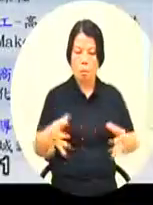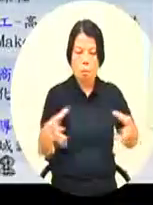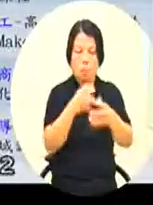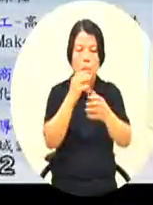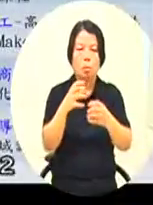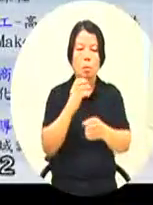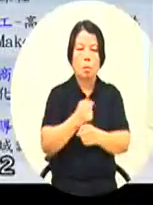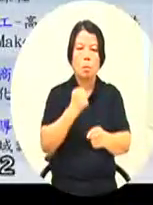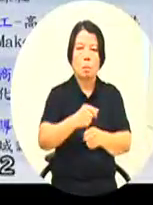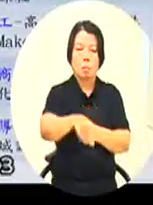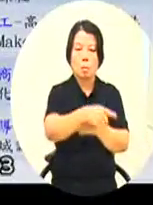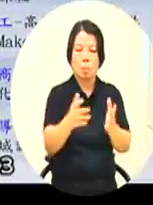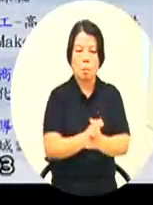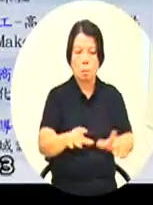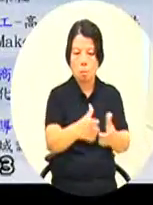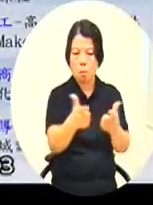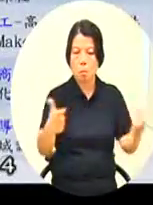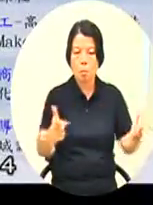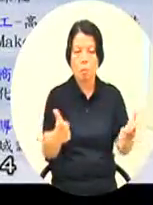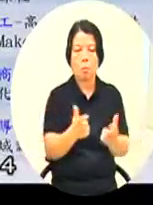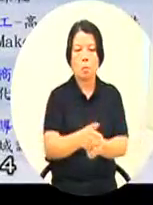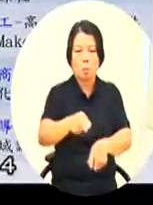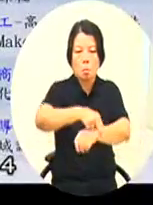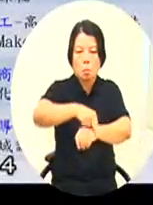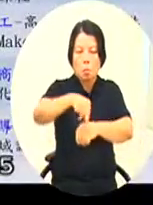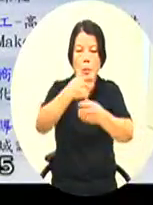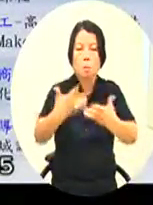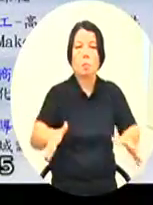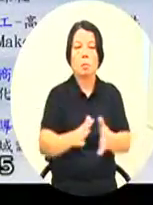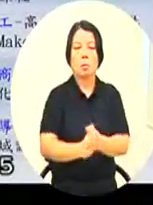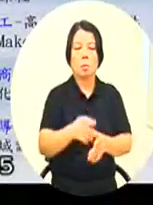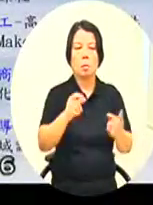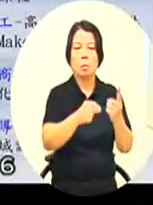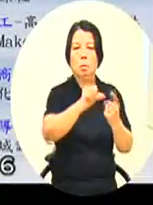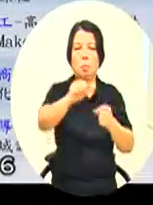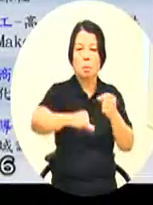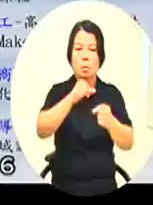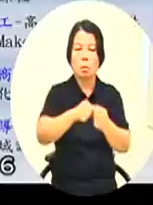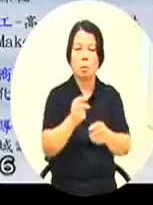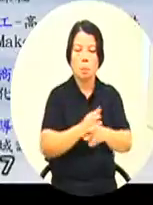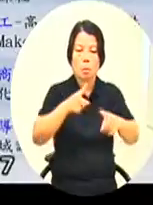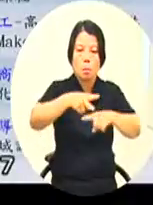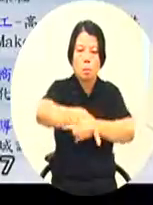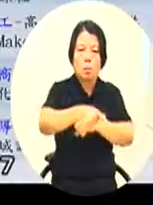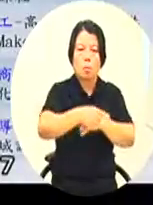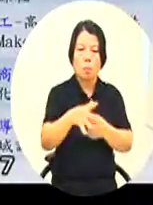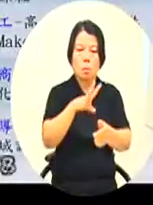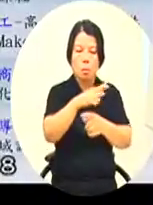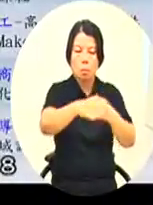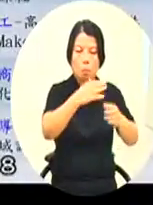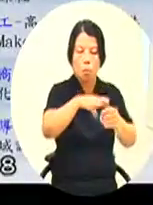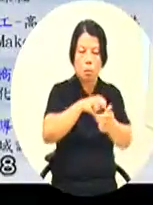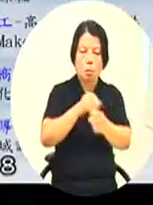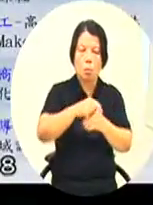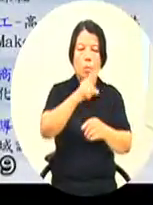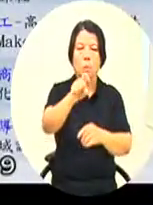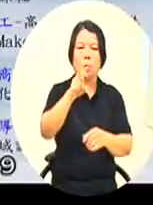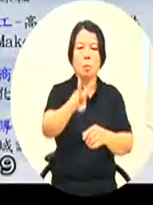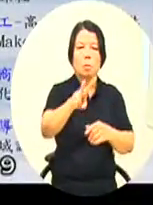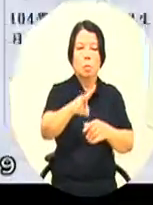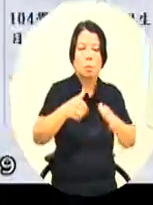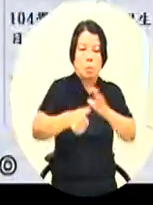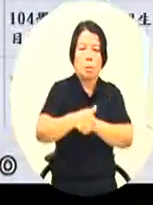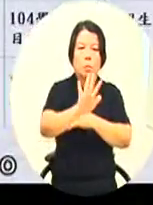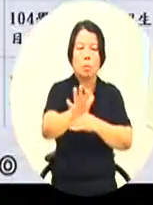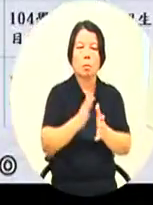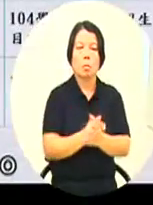我们发展出来各式各样的、特色的课程。105年参与跨域课程的学校呢，就有12所。那特色高